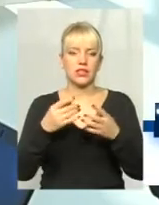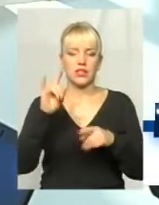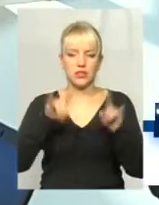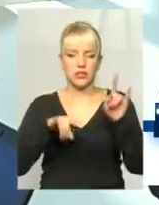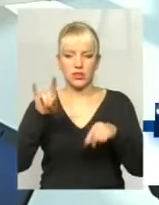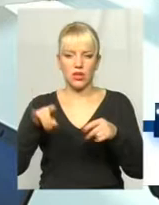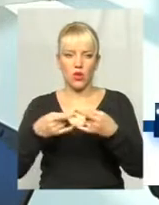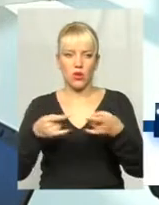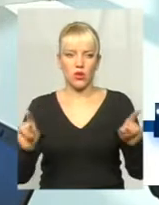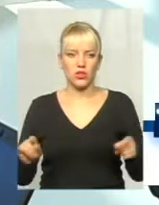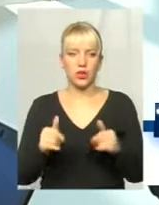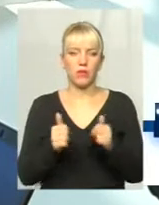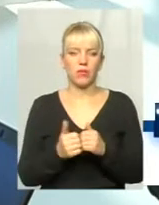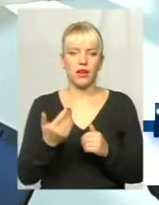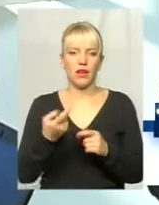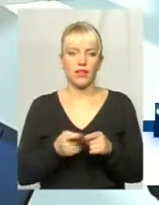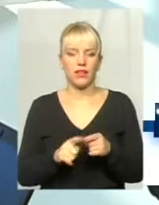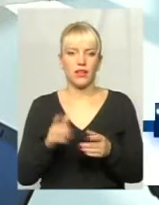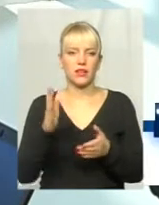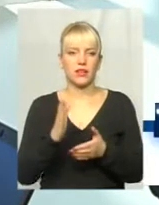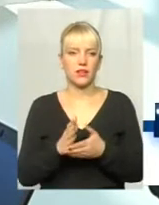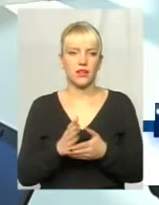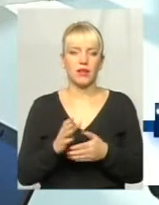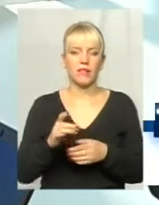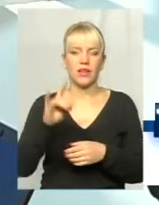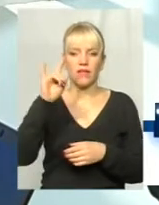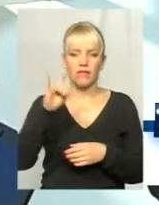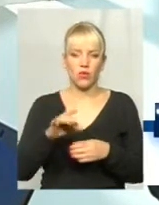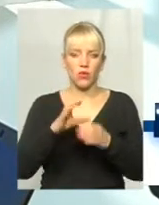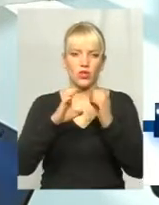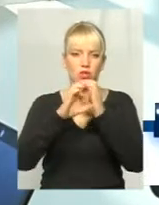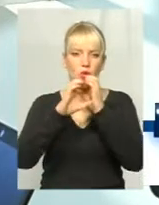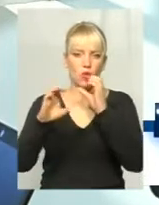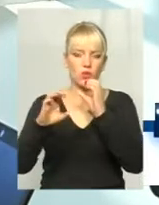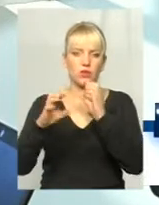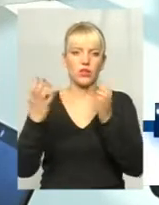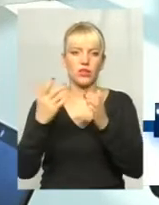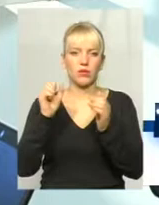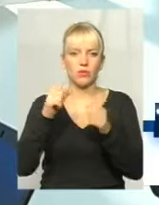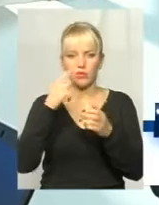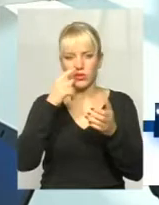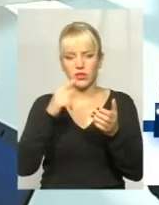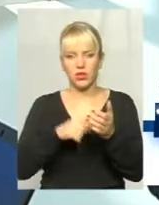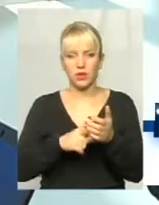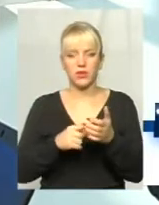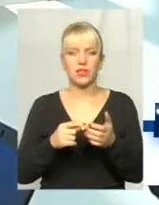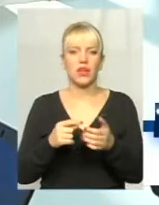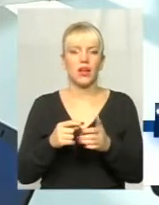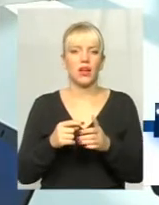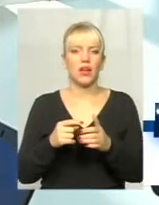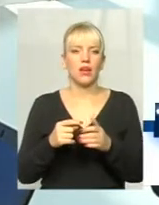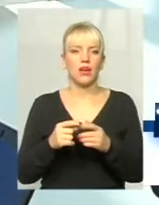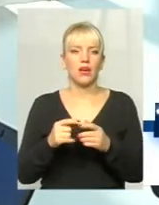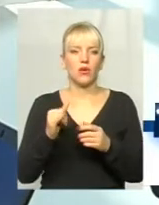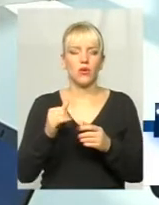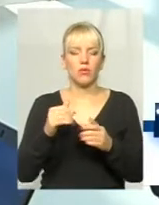знаходяться фрамуги або віконні отвори, через які можуть потрапляти продукти згорання, якраз те приміщення,